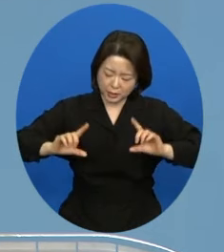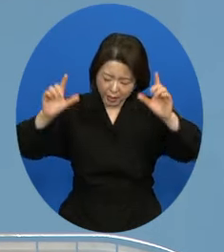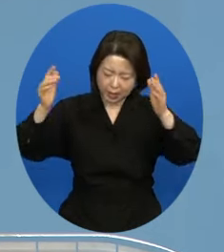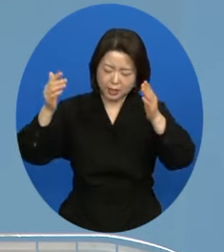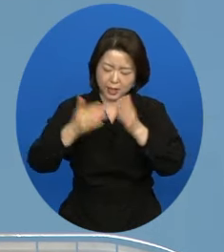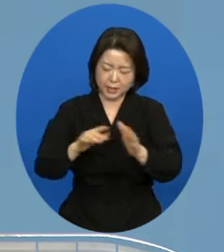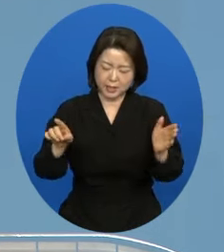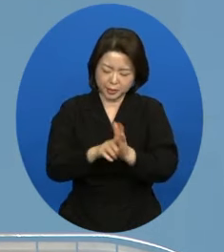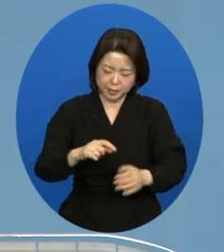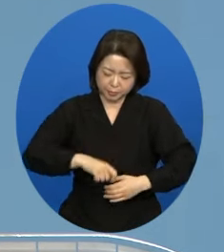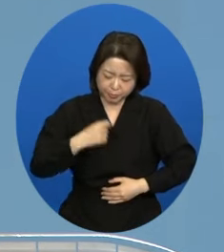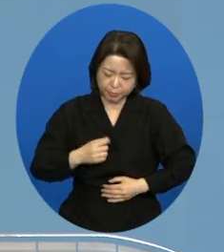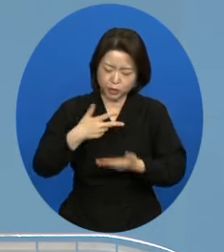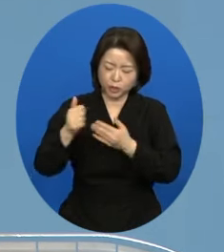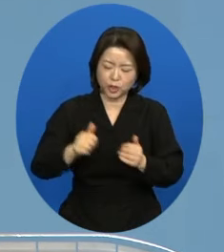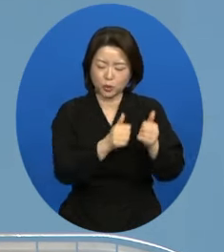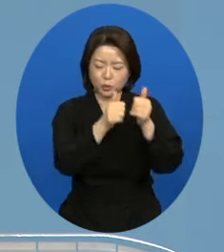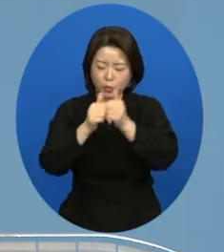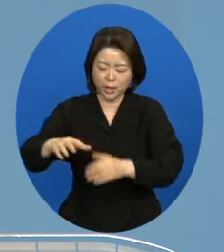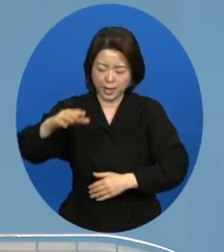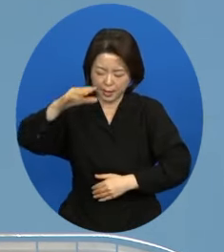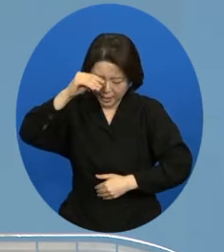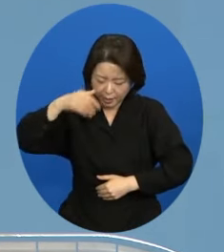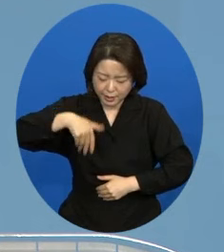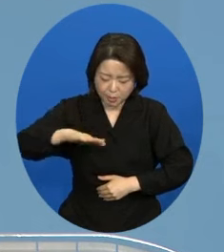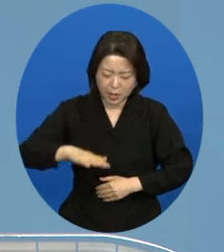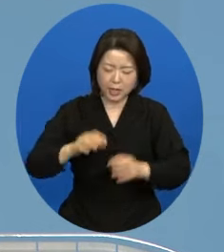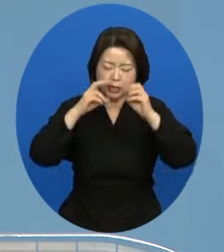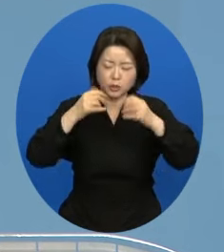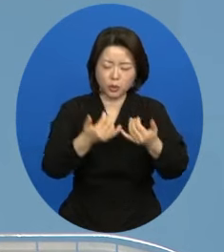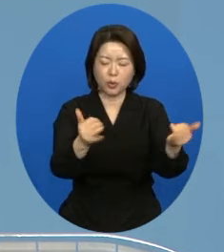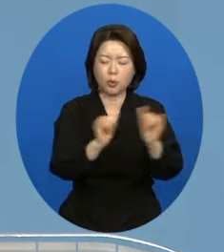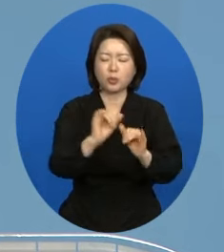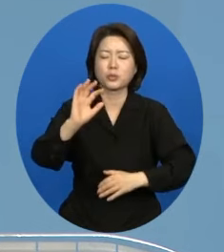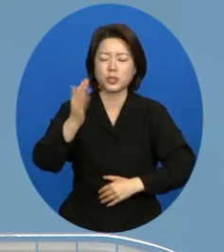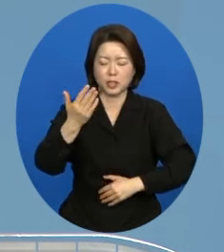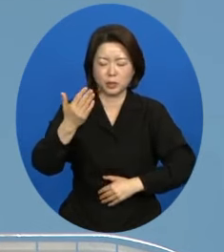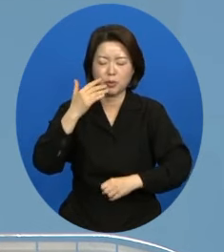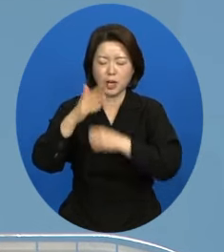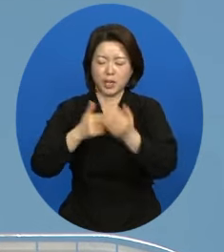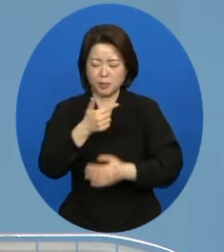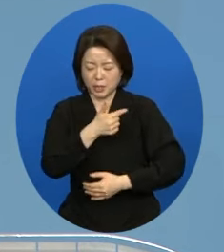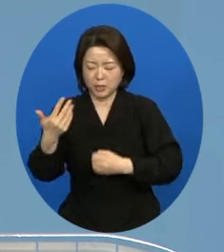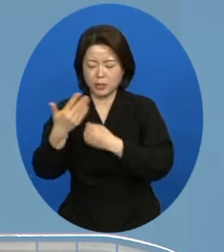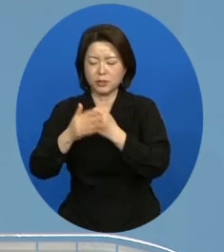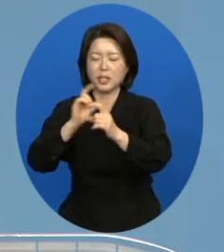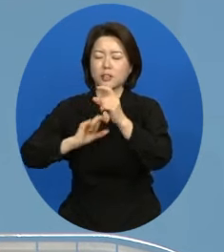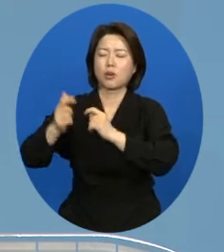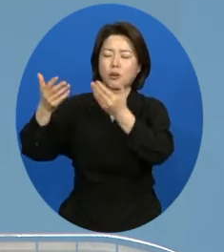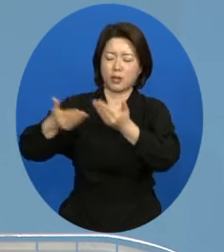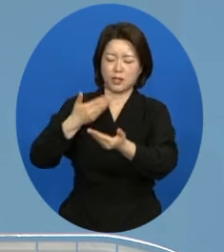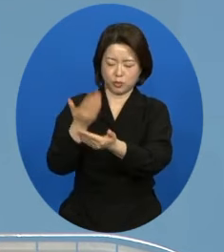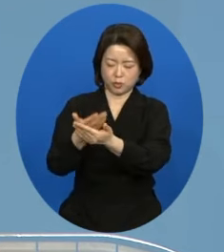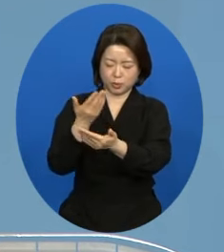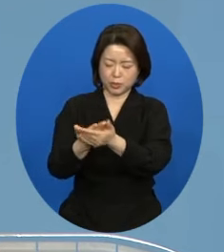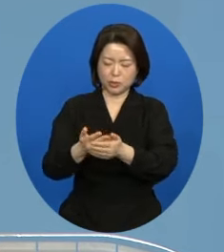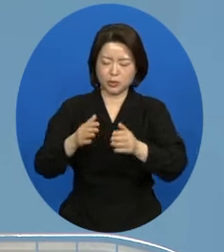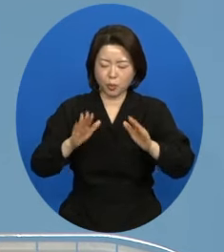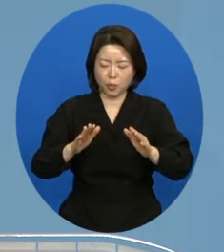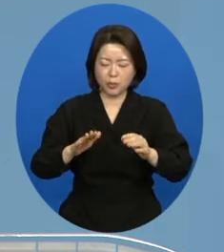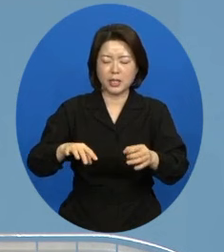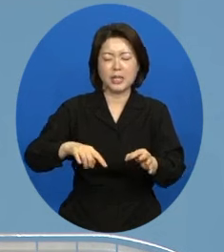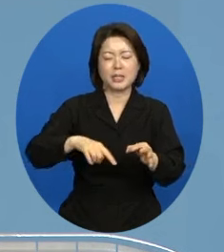주님과 함께 동행하며 닮아가는 선교적 공동체가 될 수 있도록 하나님 크신 은혜를 더하여 주시옵소서이 시간